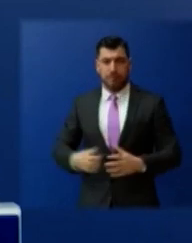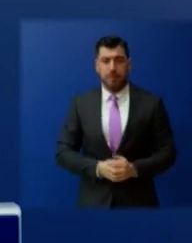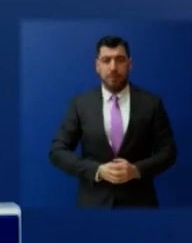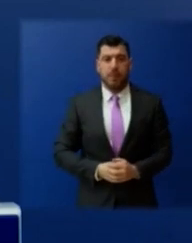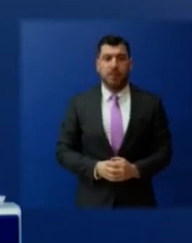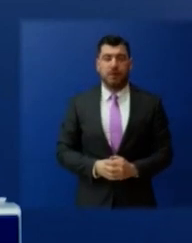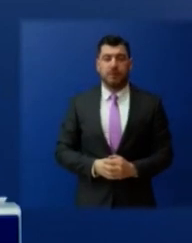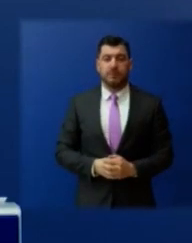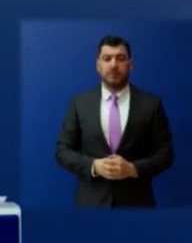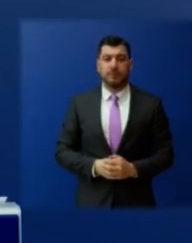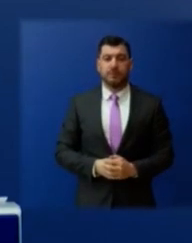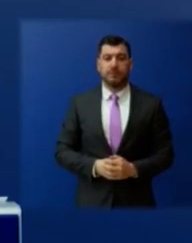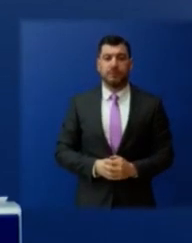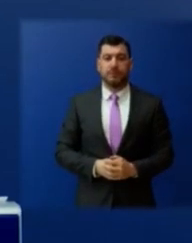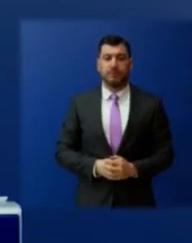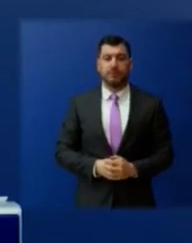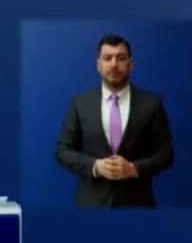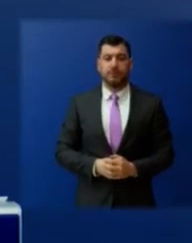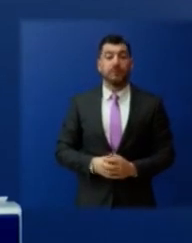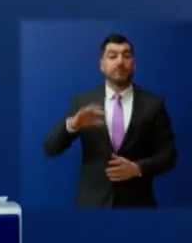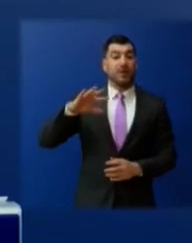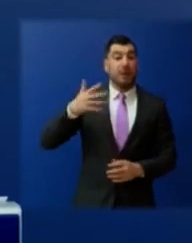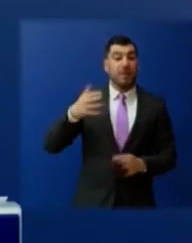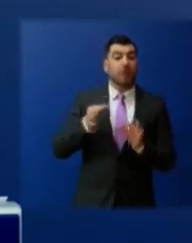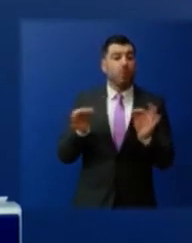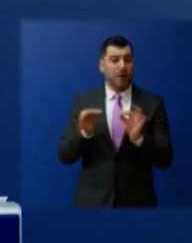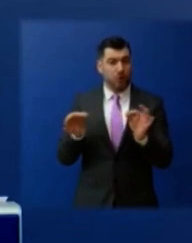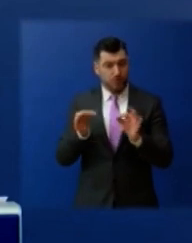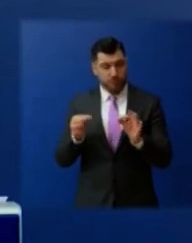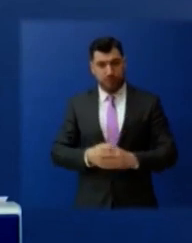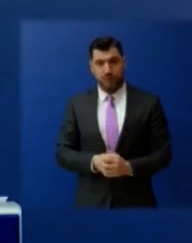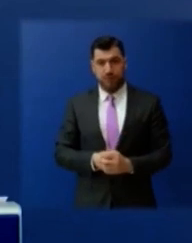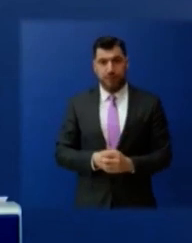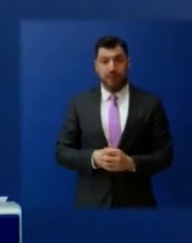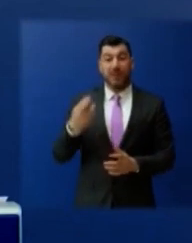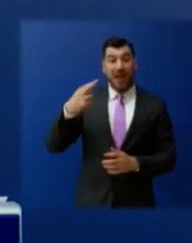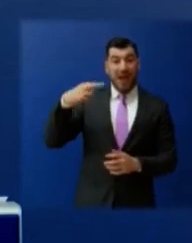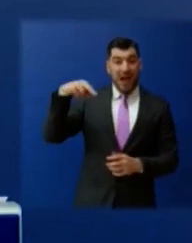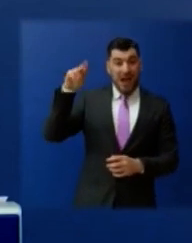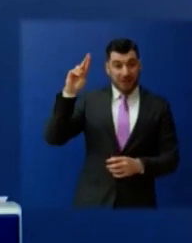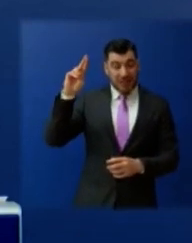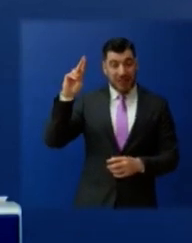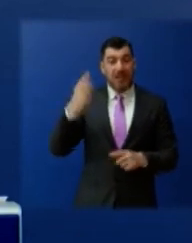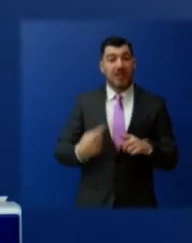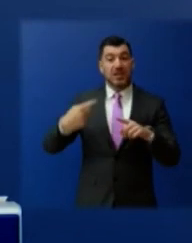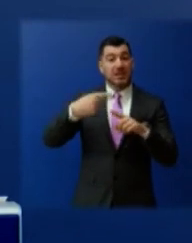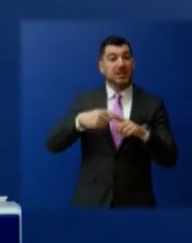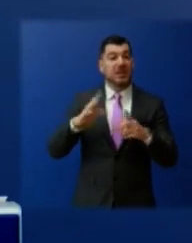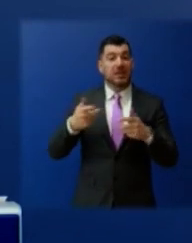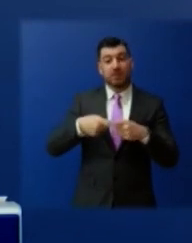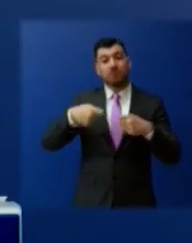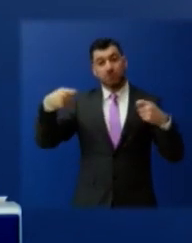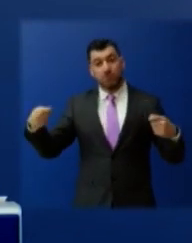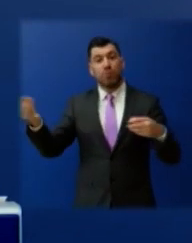άλλων χρηματοδοτικών εργαλείων. Πέμπτον, έχουμε αύξηση αλλά και διεύρυνση του επιδόματος της επικίνδυνης και